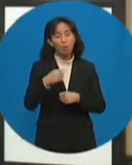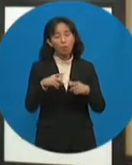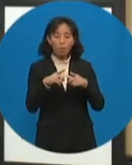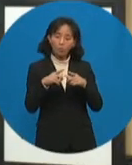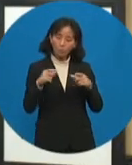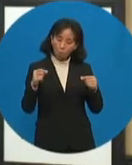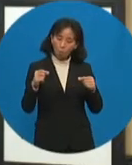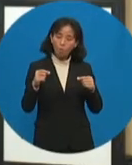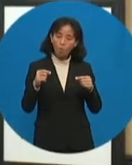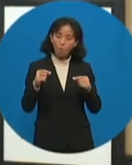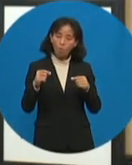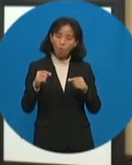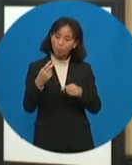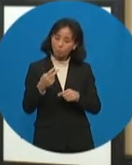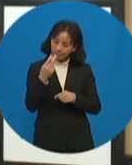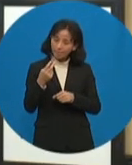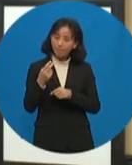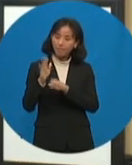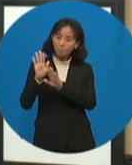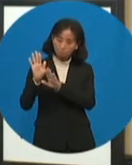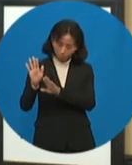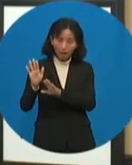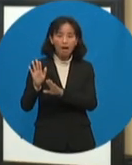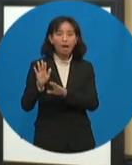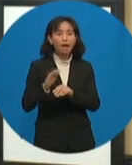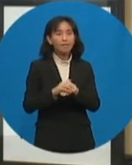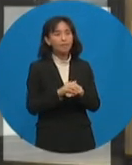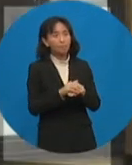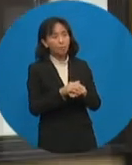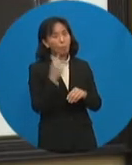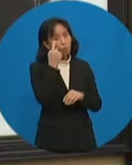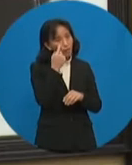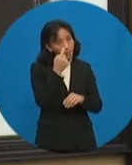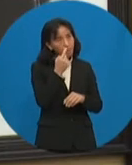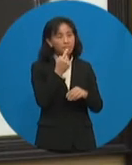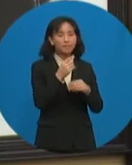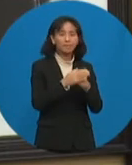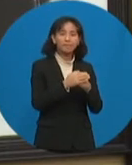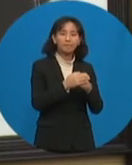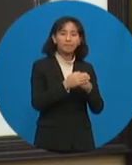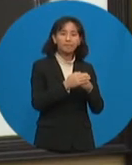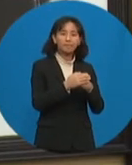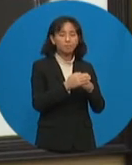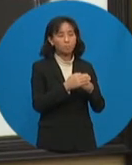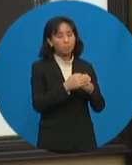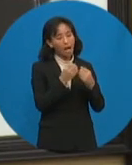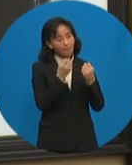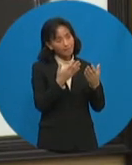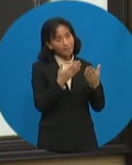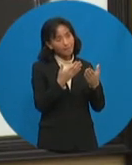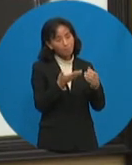んうん、ディスプレイだったり写真だったり、 うん、 ところどころにファッショナブルな要素を取り入れています。 うん、ファッショナブルなところ、